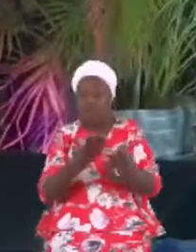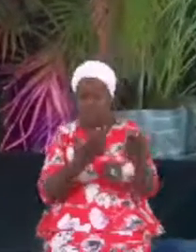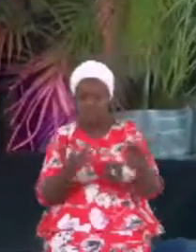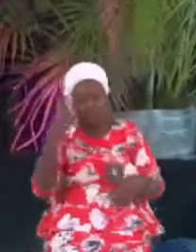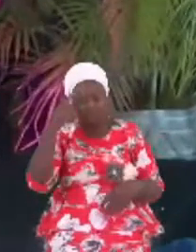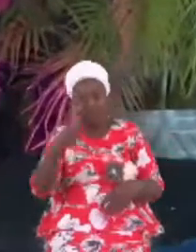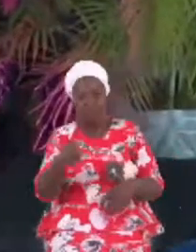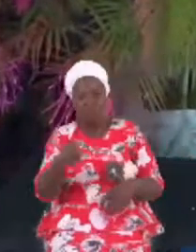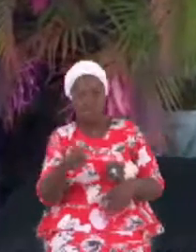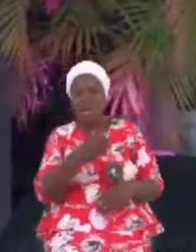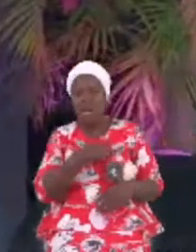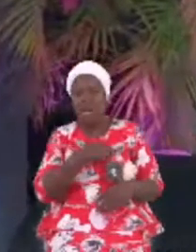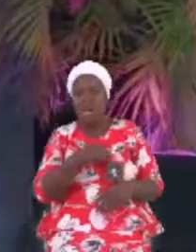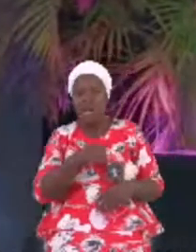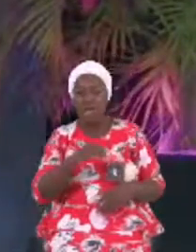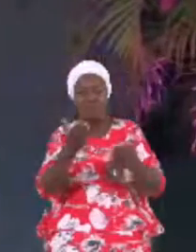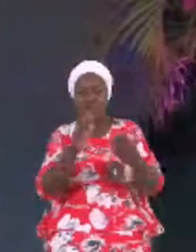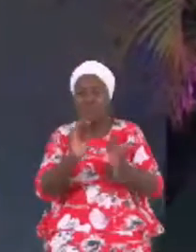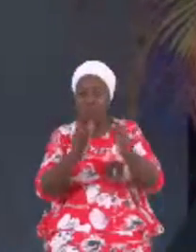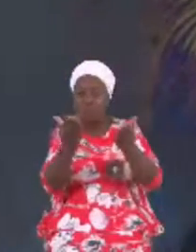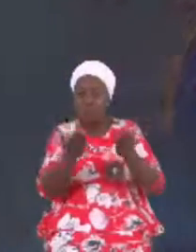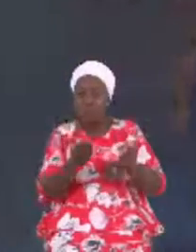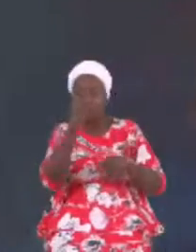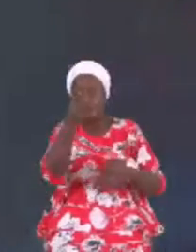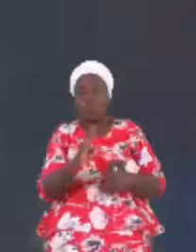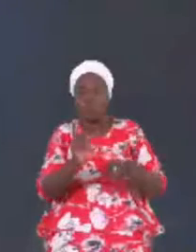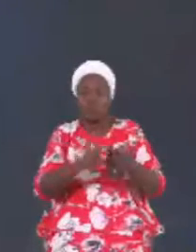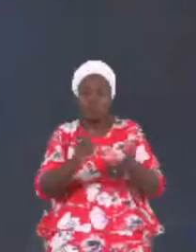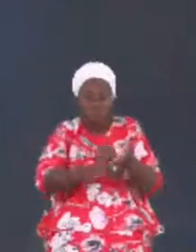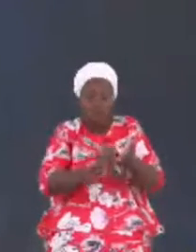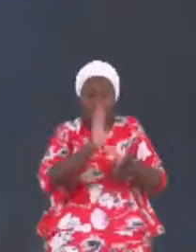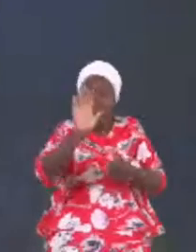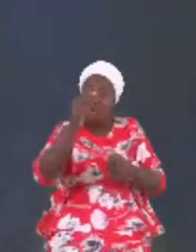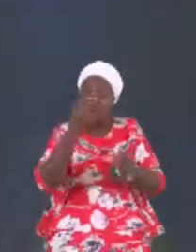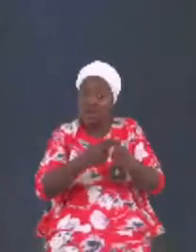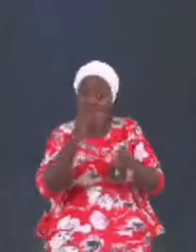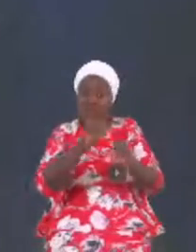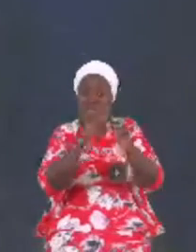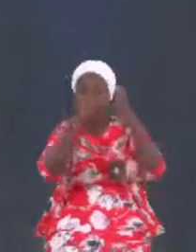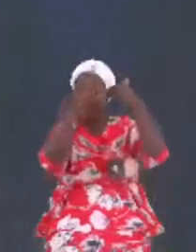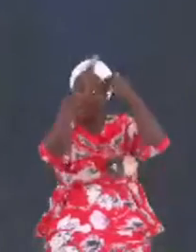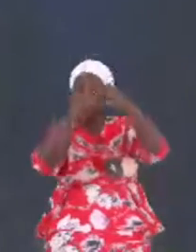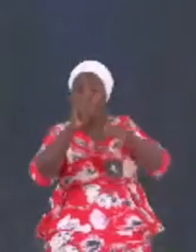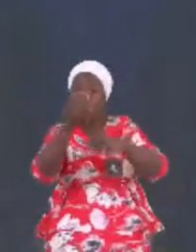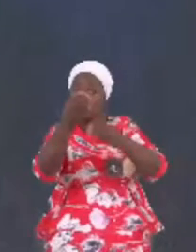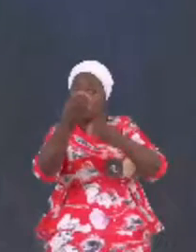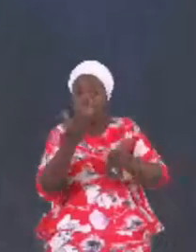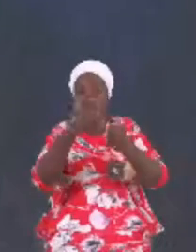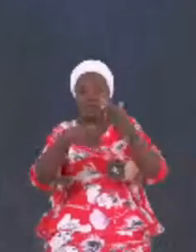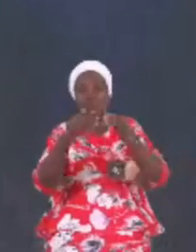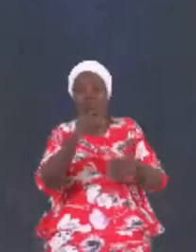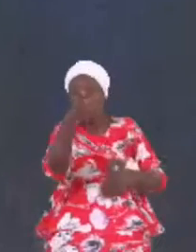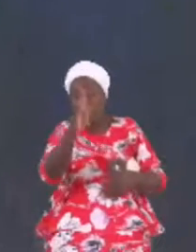t'attend. Et si tu veux que Dieu écrive ton nom au ciel, tu veux que